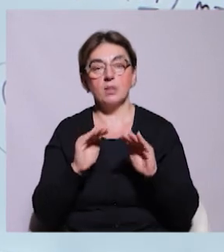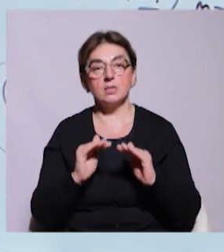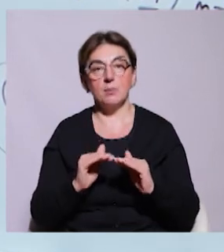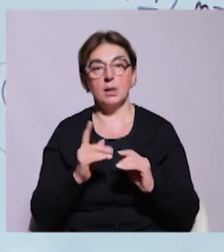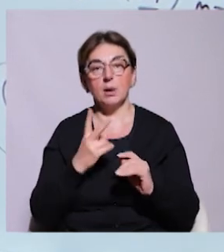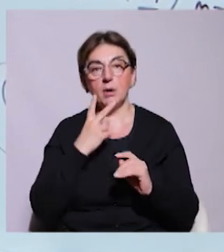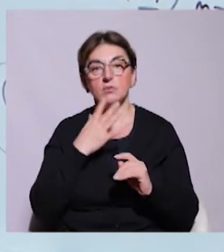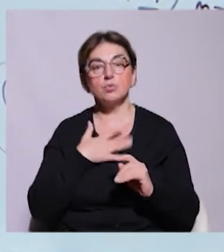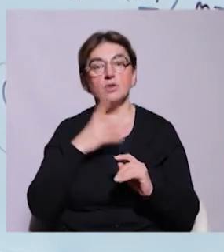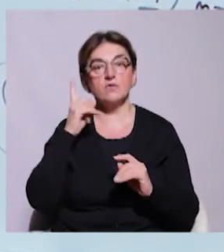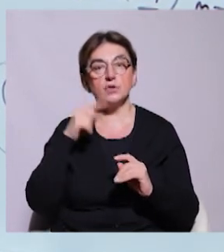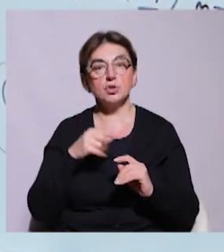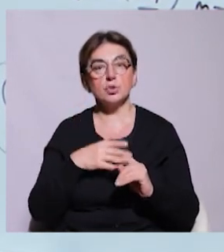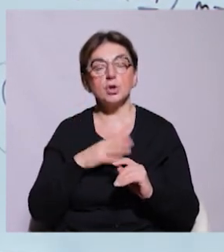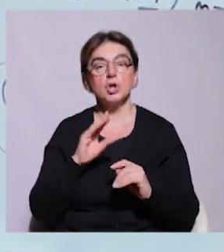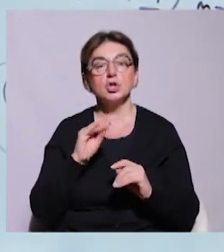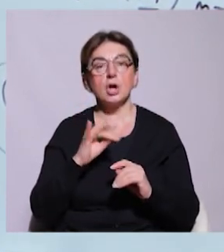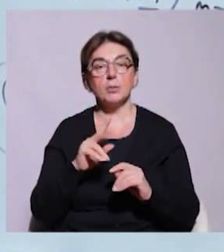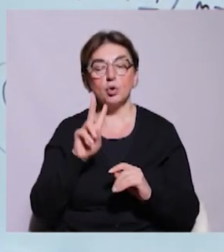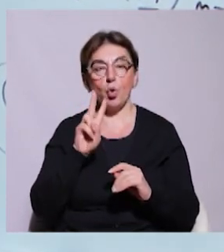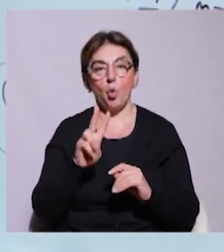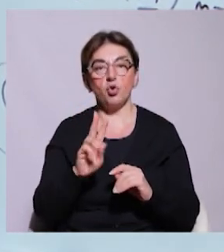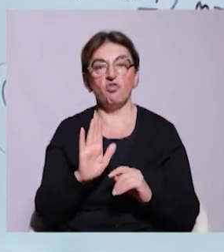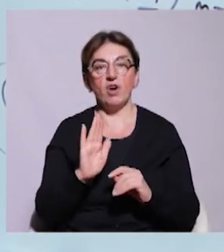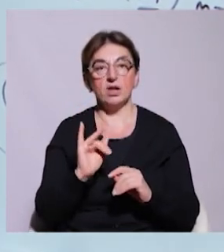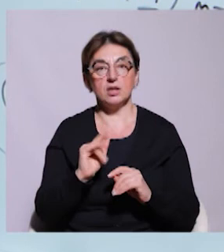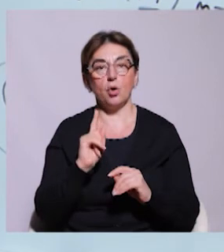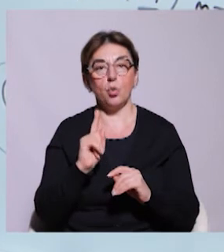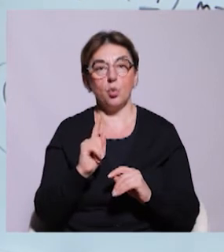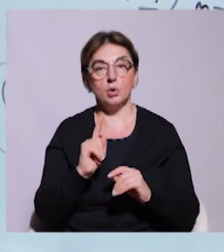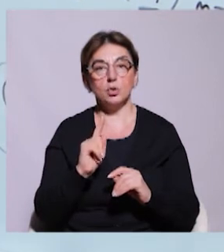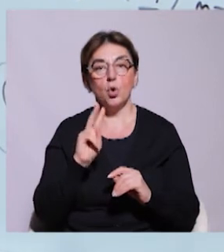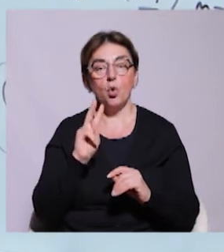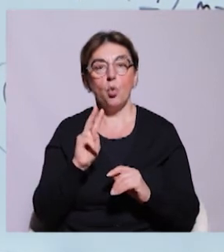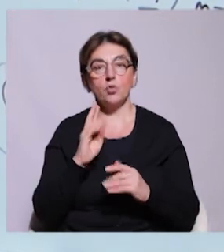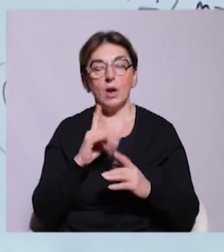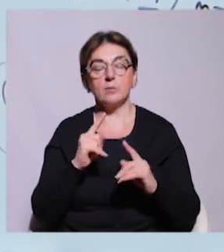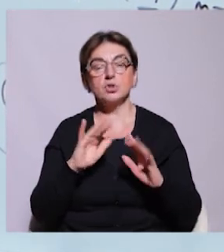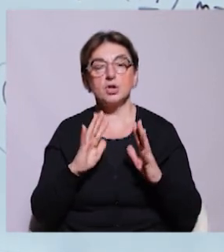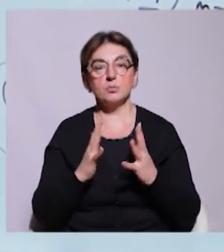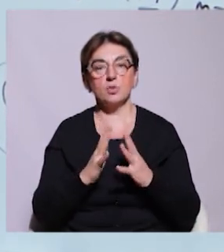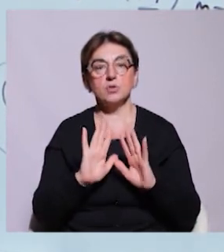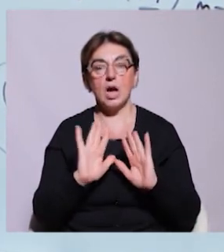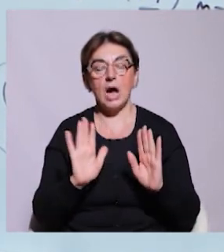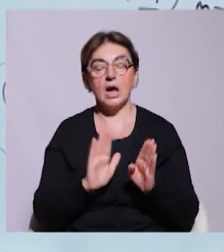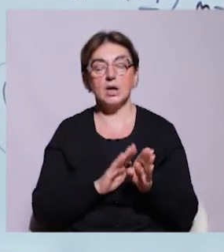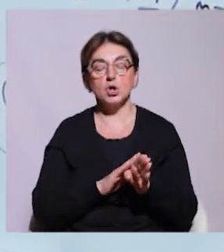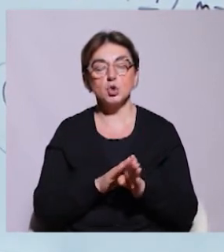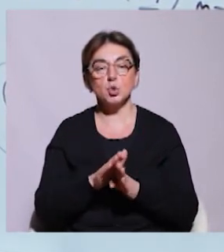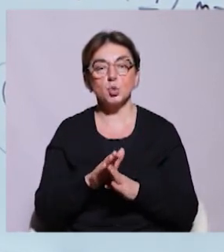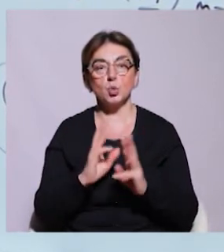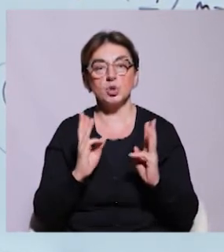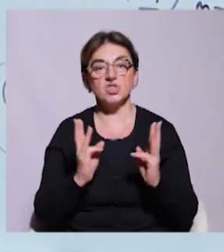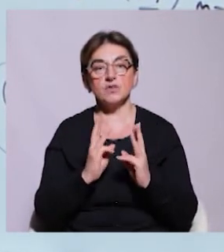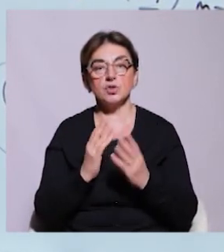ვალენტობის ოქსიდს. ეხლა ნახოთ, ჩვენ ვიცით, რომ ჟანგბადი არის ორ ვალენტიანი, ხოლო ორ ვალენტიანია ამ შემთხვევაში